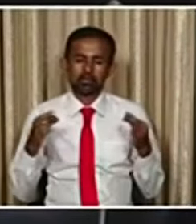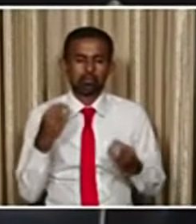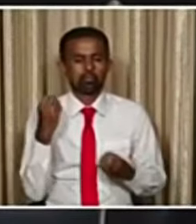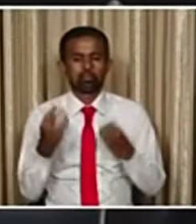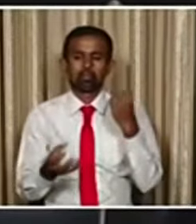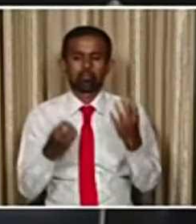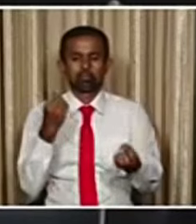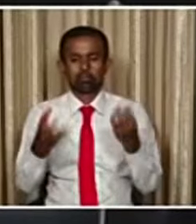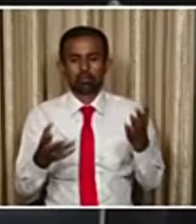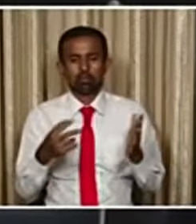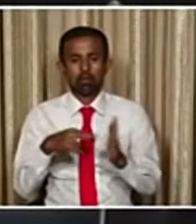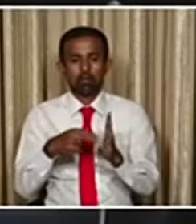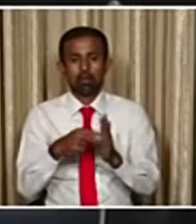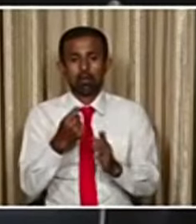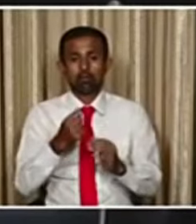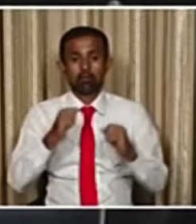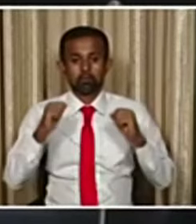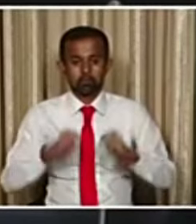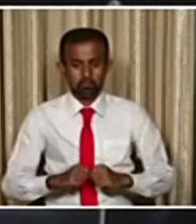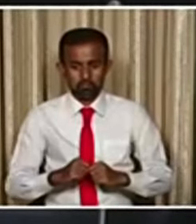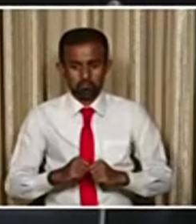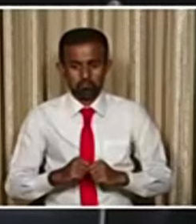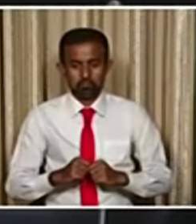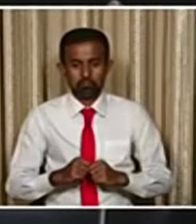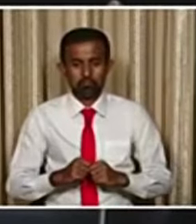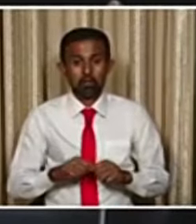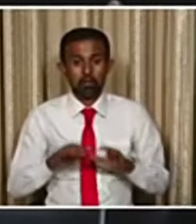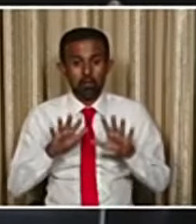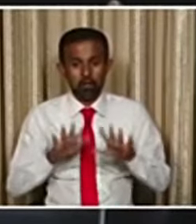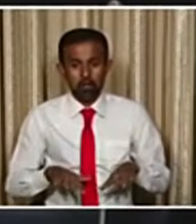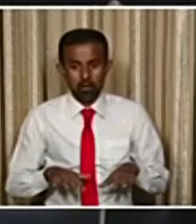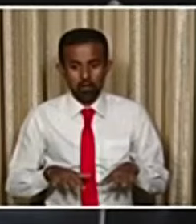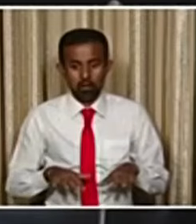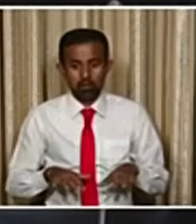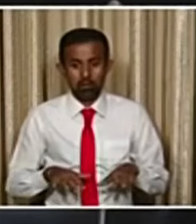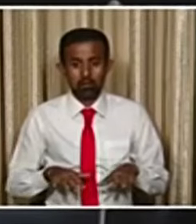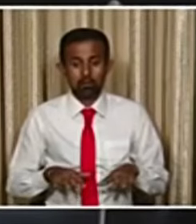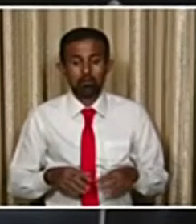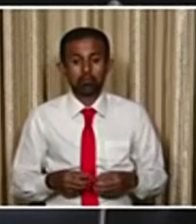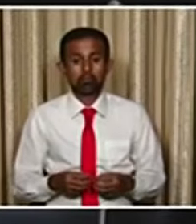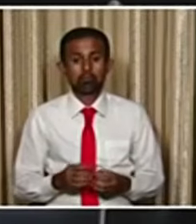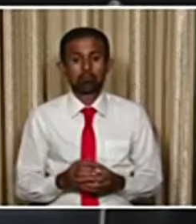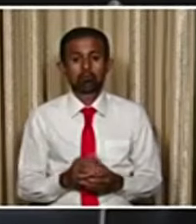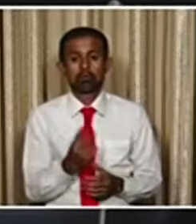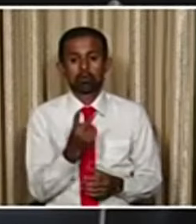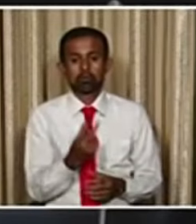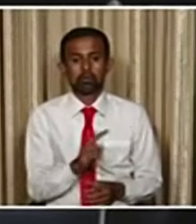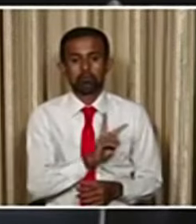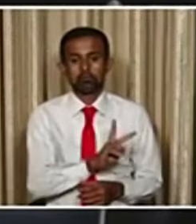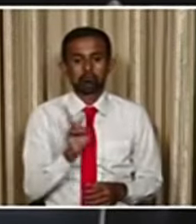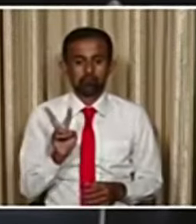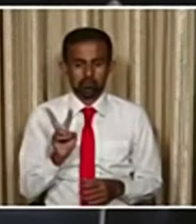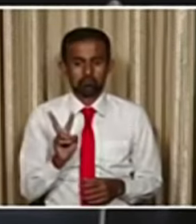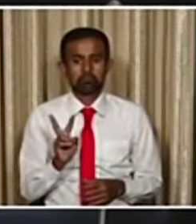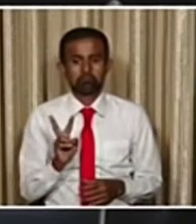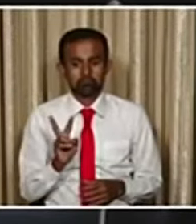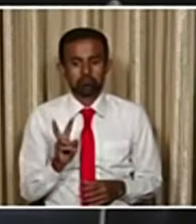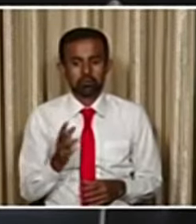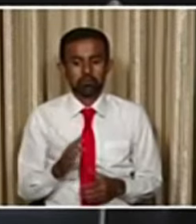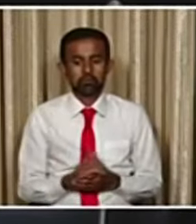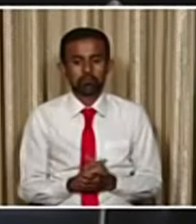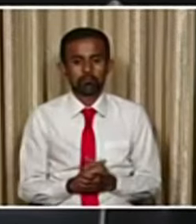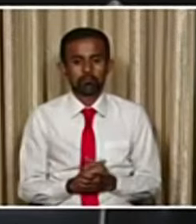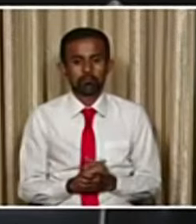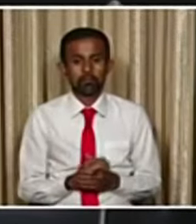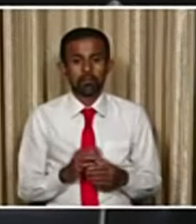දීලා ආර්ථිකය කඩාවැට්ටීමේ ප්‍රතිඵලය අග්නිඵලය තමයි 2022 ඇති වුණේ.